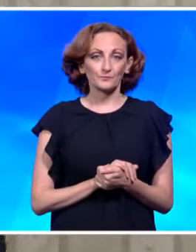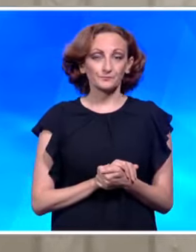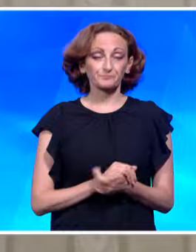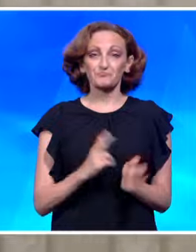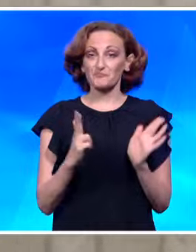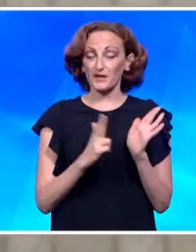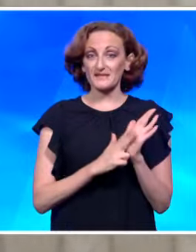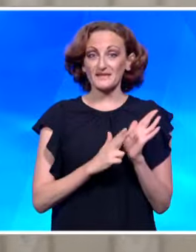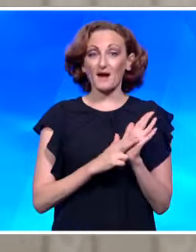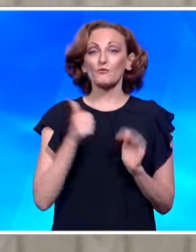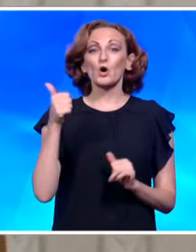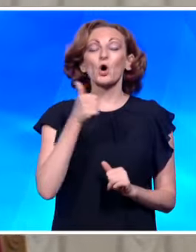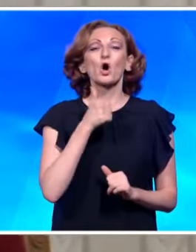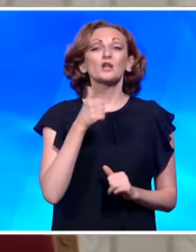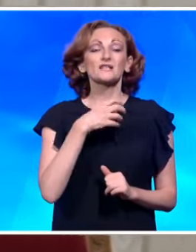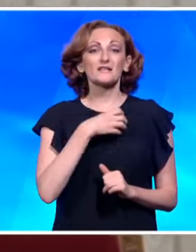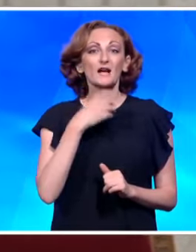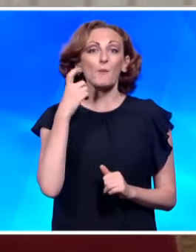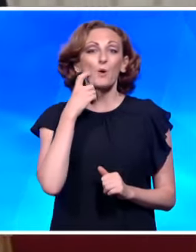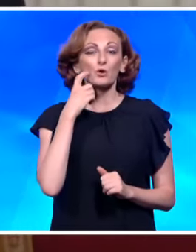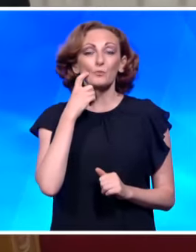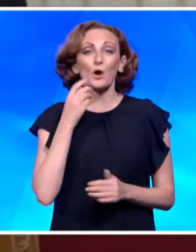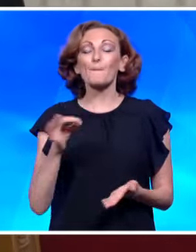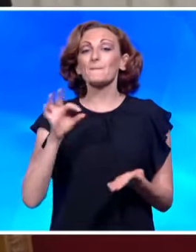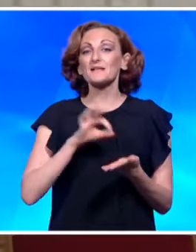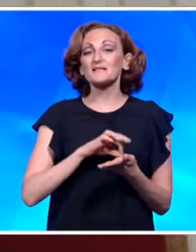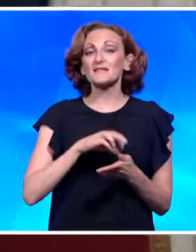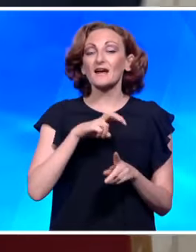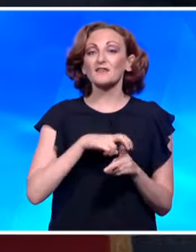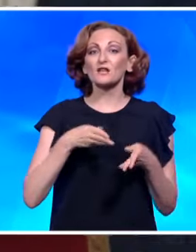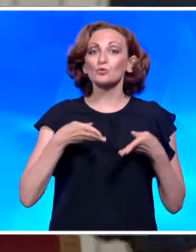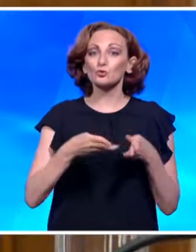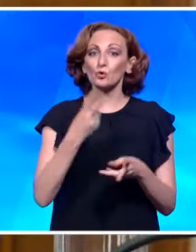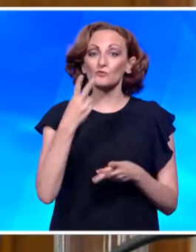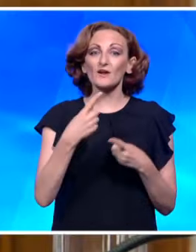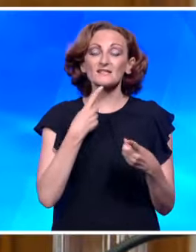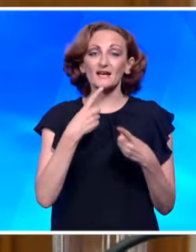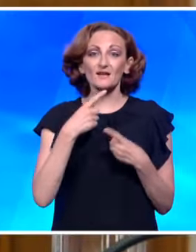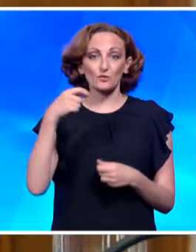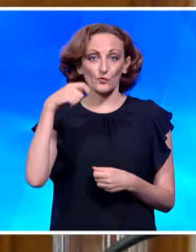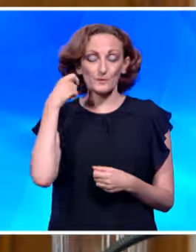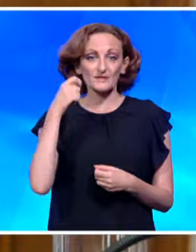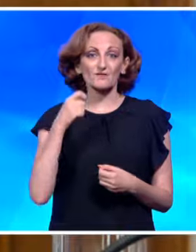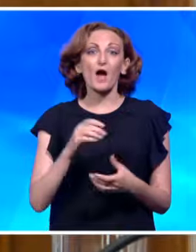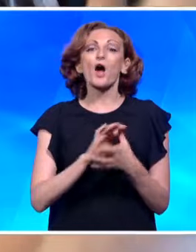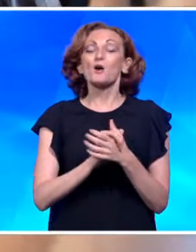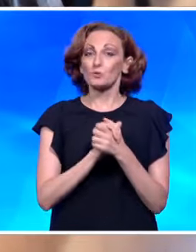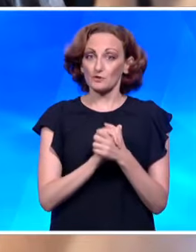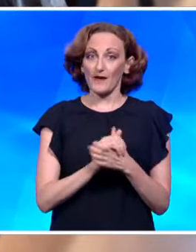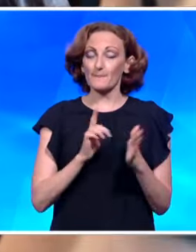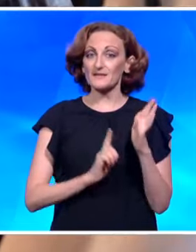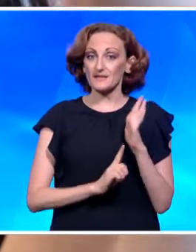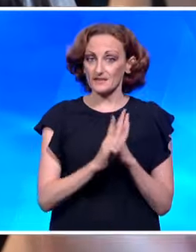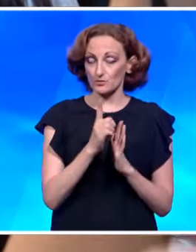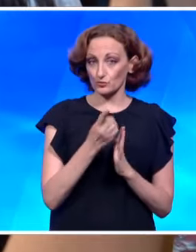Знаково, лидерът на ГЕРБ Бойко Борисов дойде на Дондуков 2 за разговор с президента. Поздравявам ви с този резултат, който